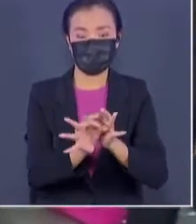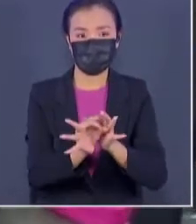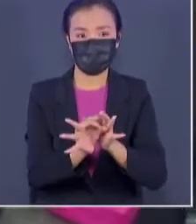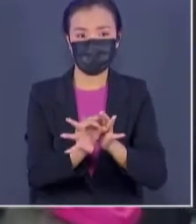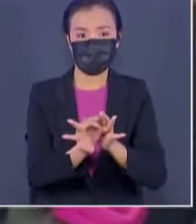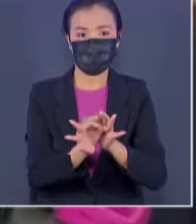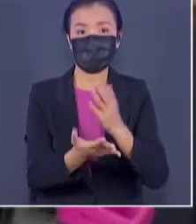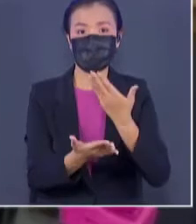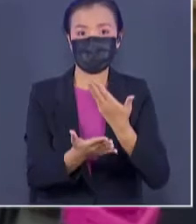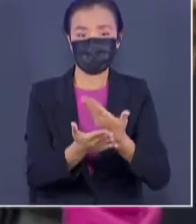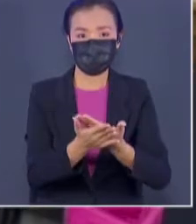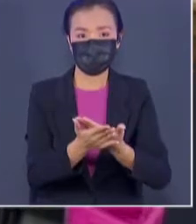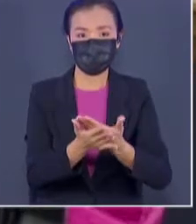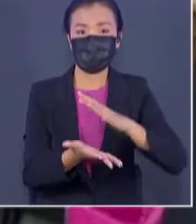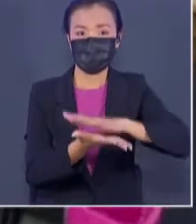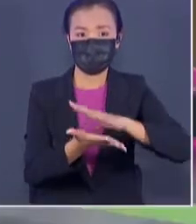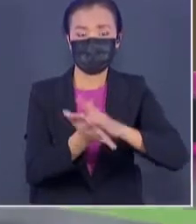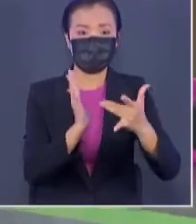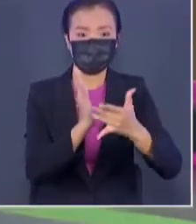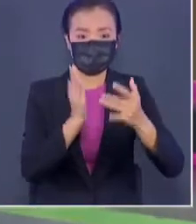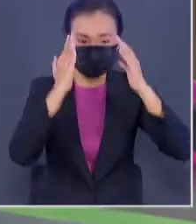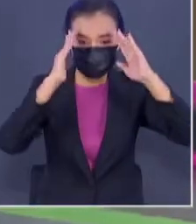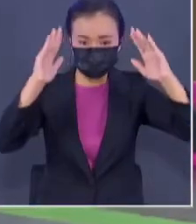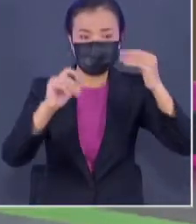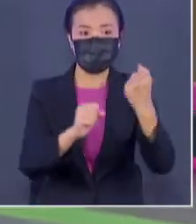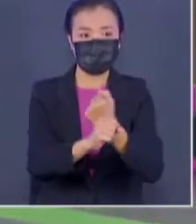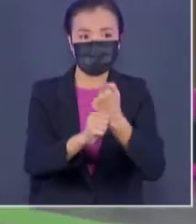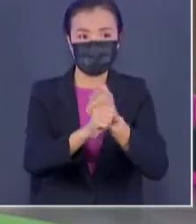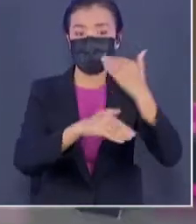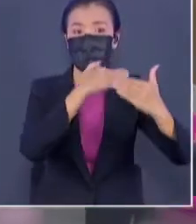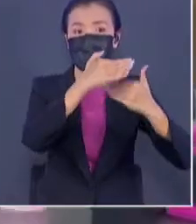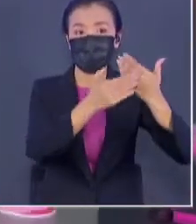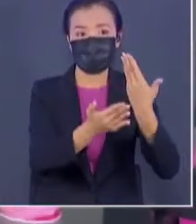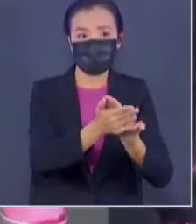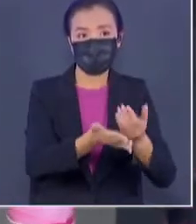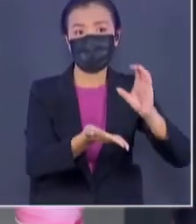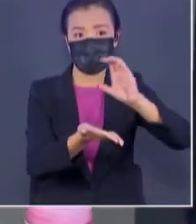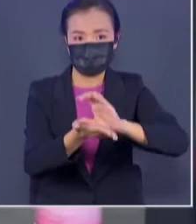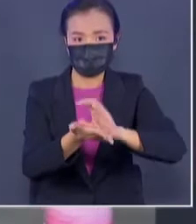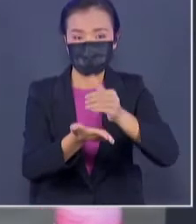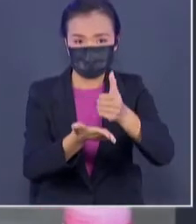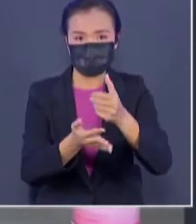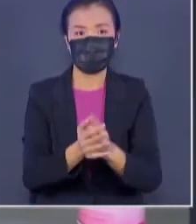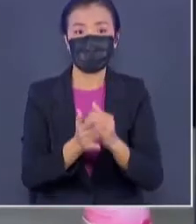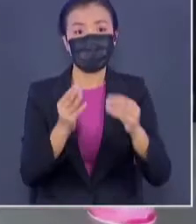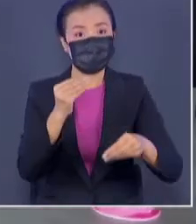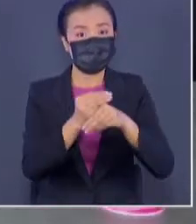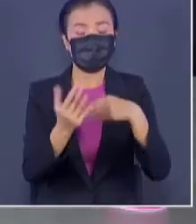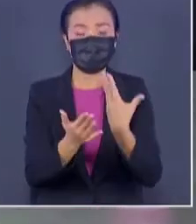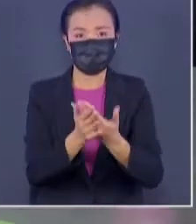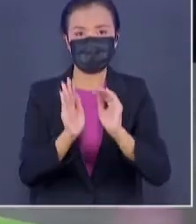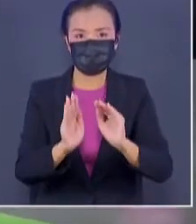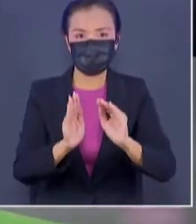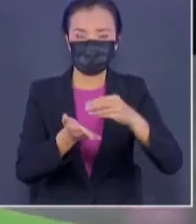จะช่วยให้นักศึกษาได้ฝึกประสบการณ์นะครับแล้วก็นำไปต่อยอดการลงทุนในอนาคตได้โดยจะมีการเพิ่มยอดเงินฝาก